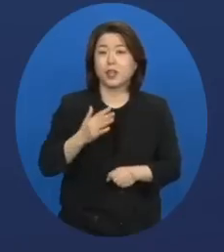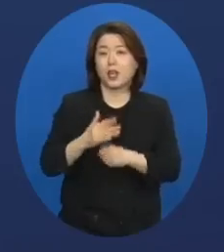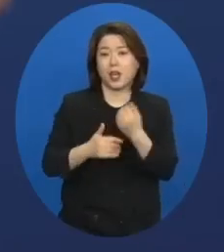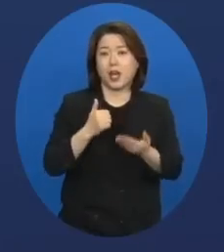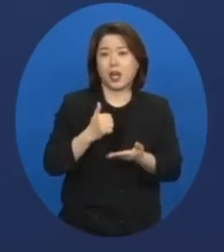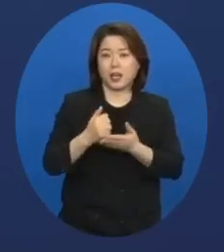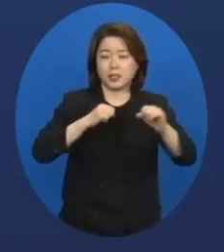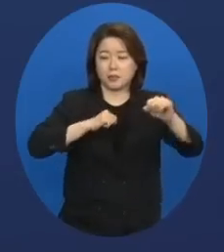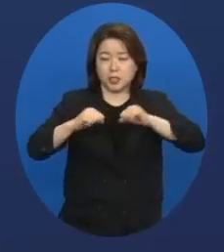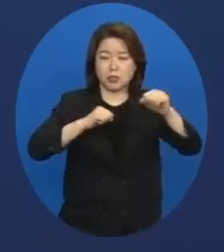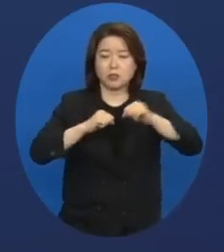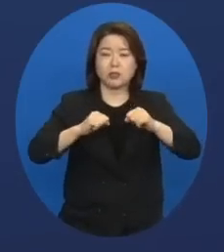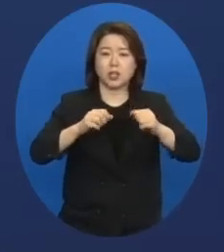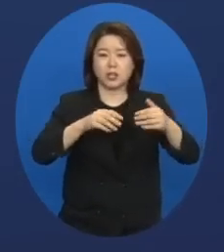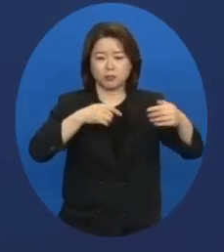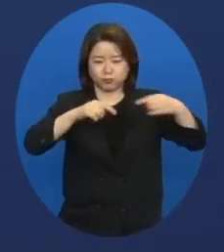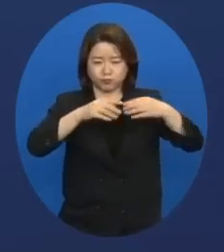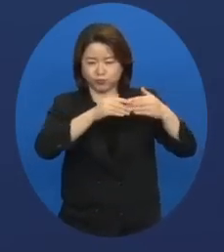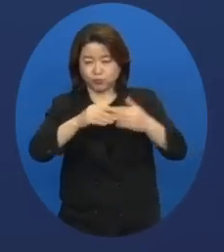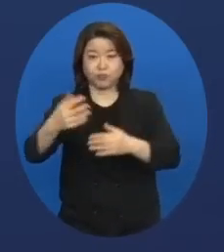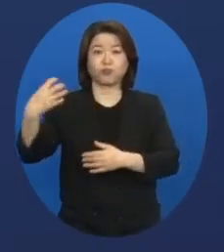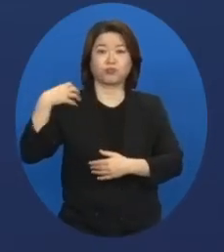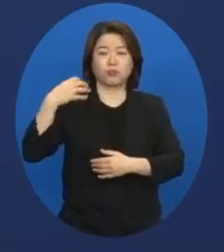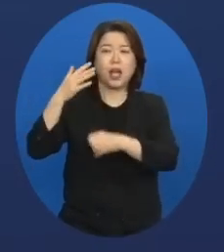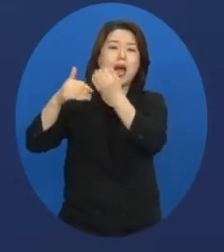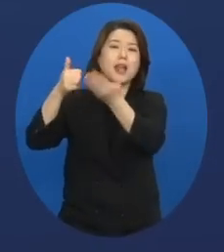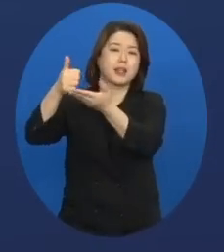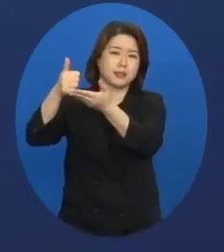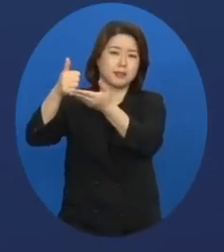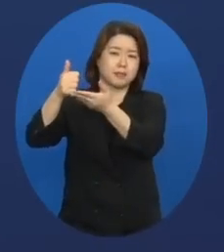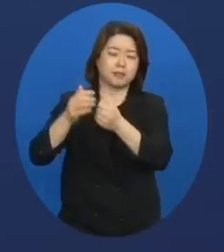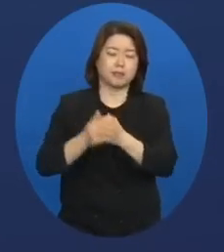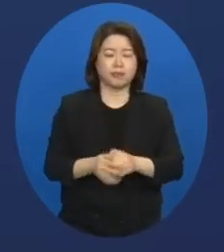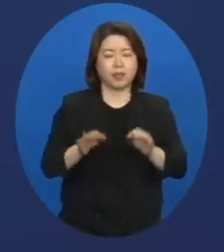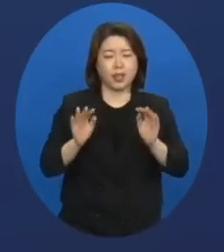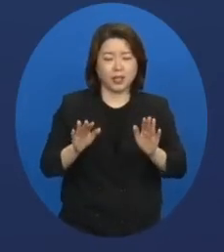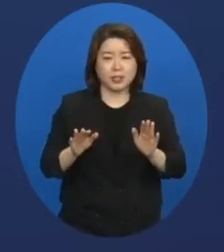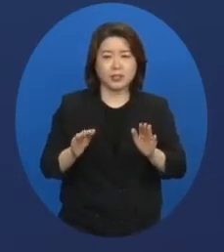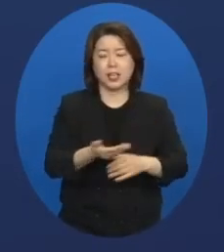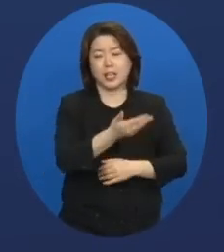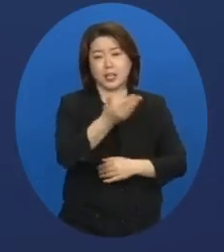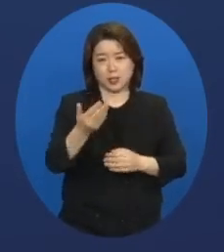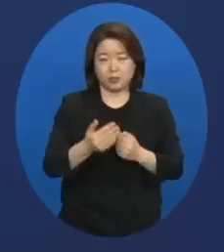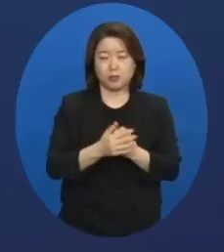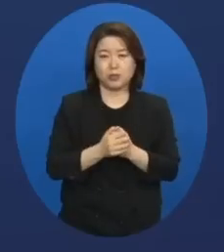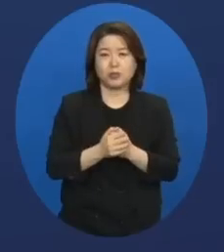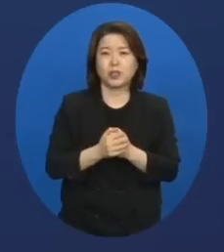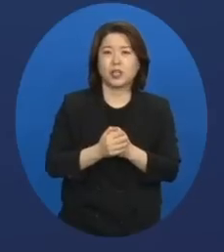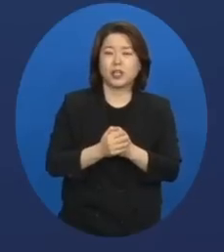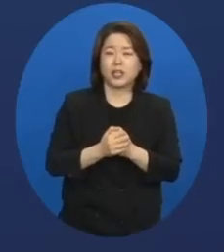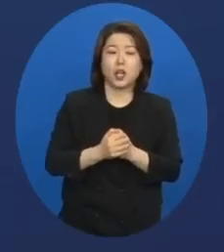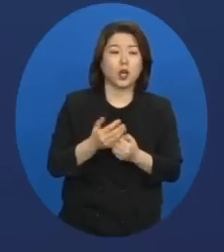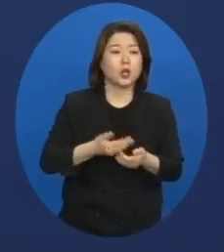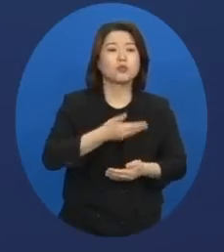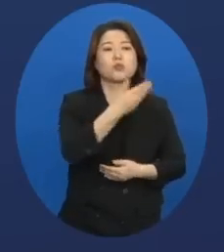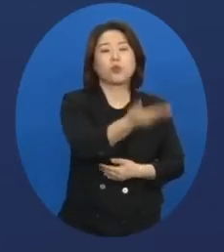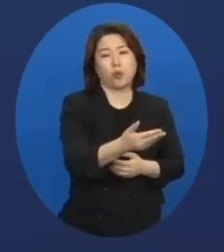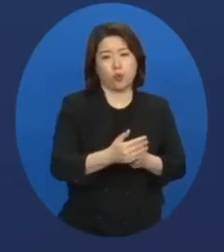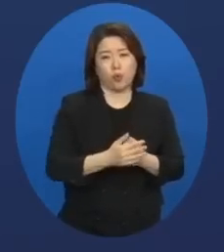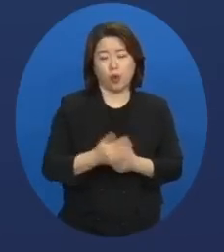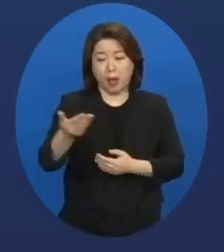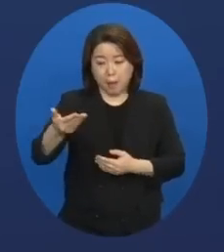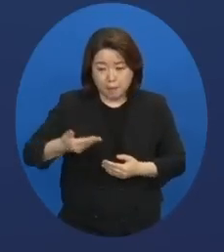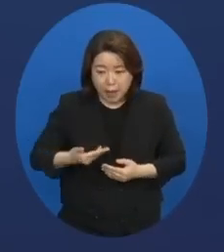하나님이 역사를 주관하시는 거예요. 여러분, 이제는 주라, 받는 것보다 주는 것이 복이